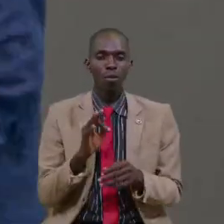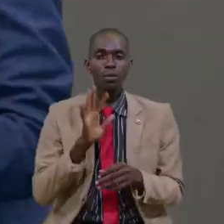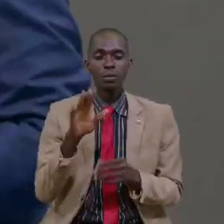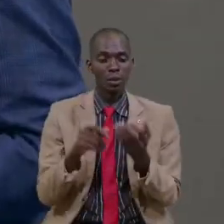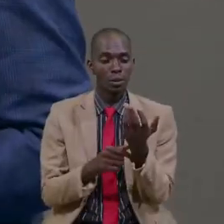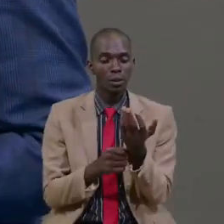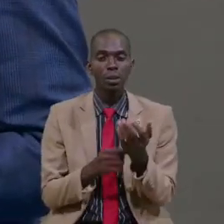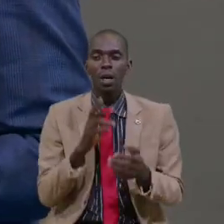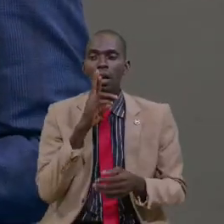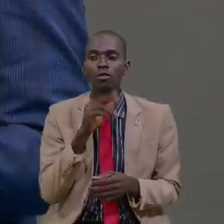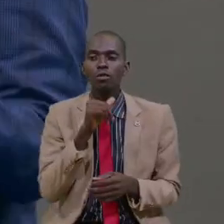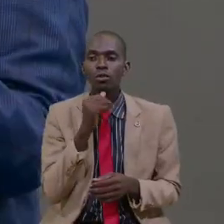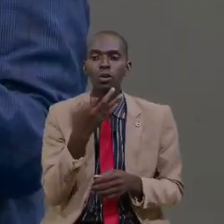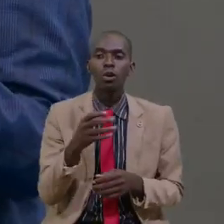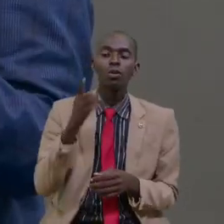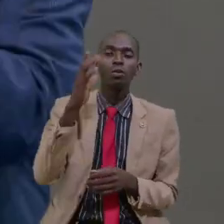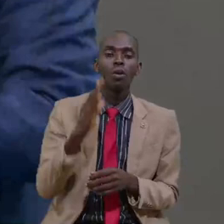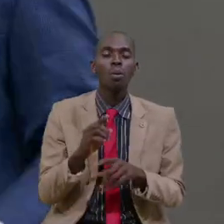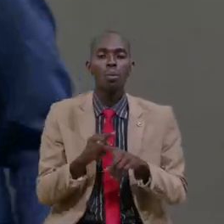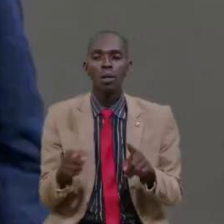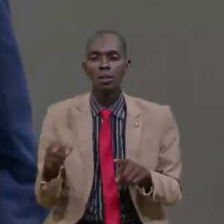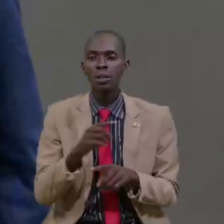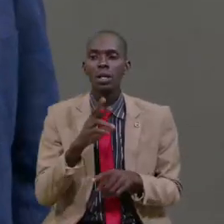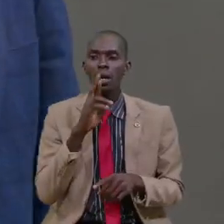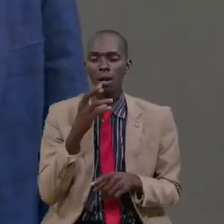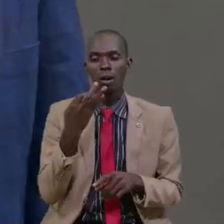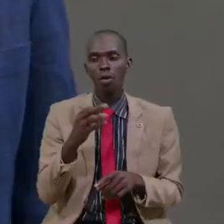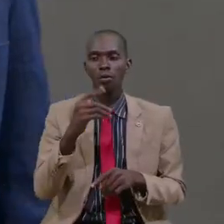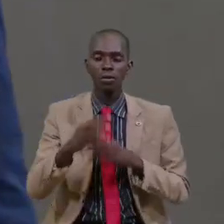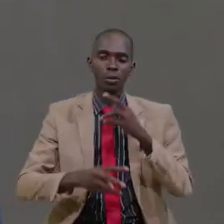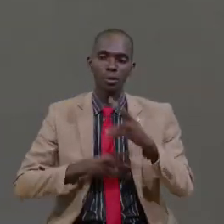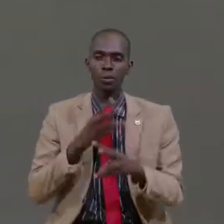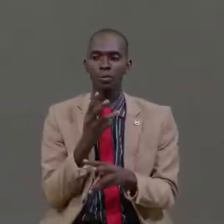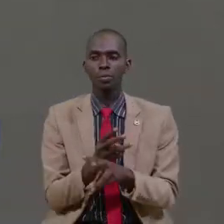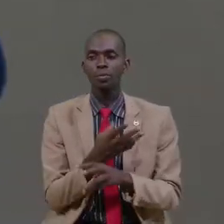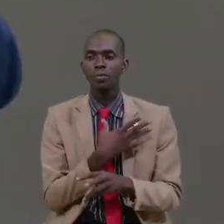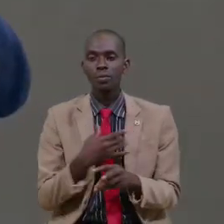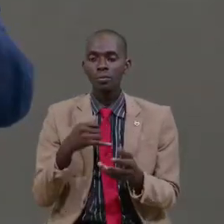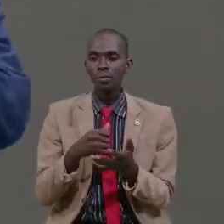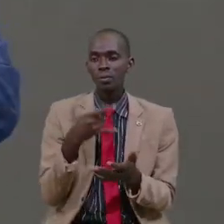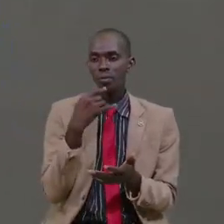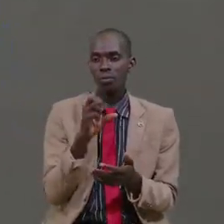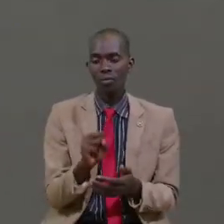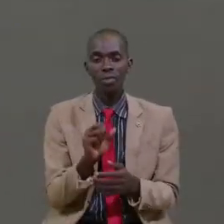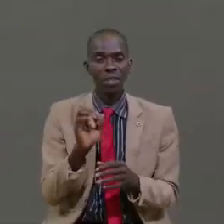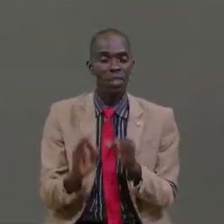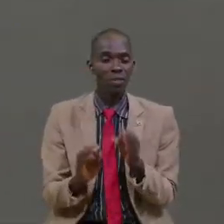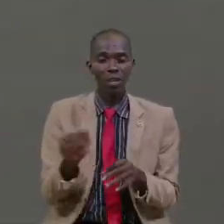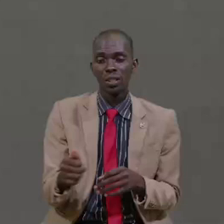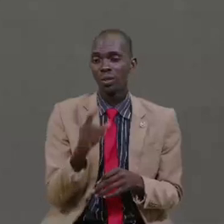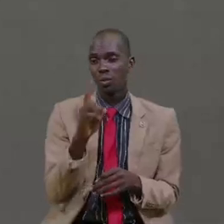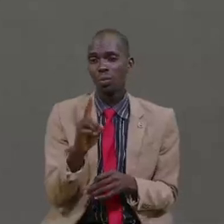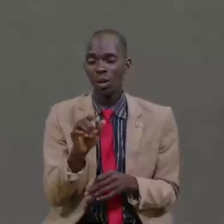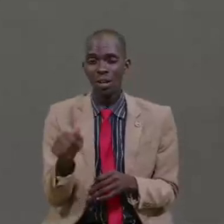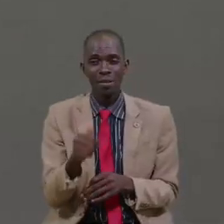de la chair ne vient pas de Dieu, mais vient du monde. Et il dit, si quelqu'un, un